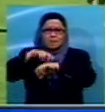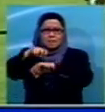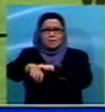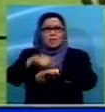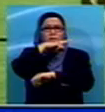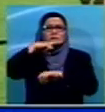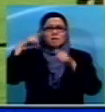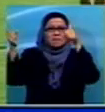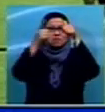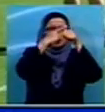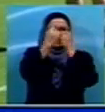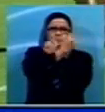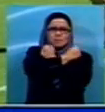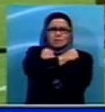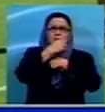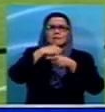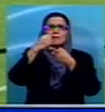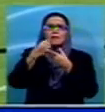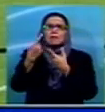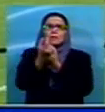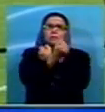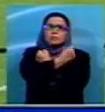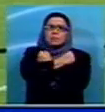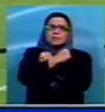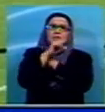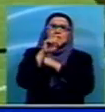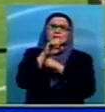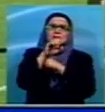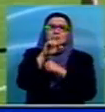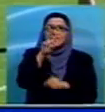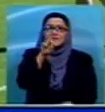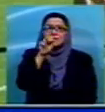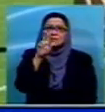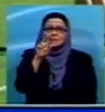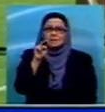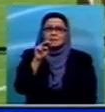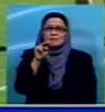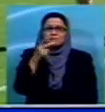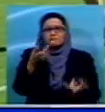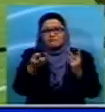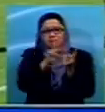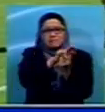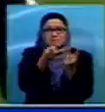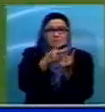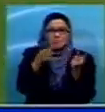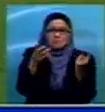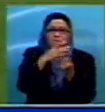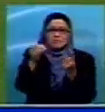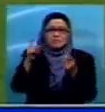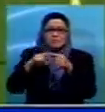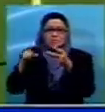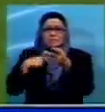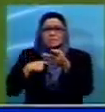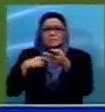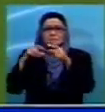Igor Akinfeev atau penjaga gol veteran Sergei Ryshkov. Selain Rusia, kumpulan H juga terdiri daripada Korea Selatan,